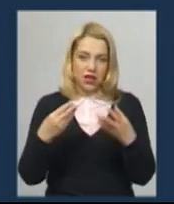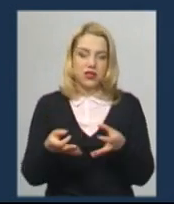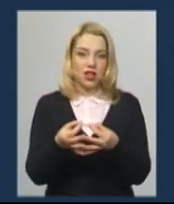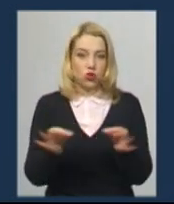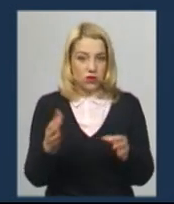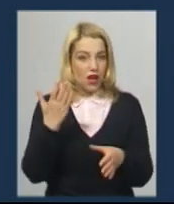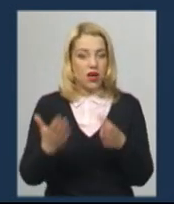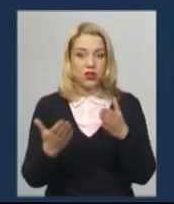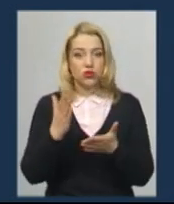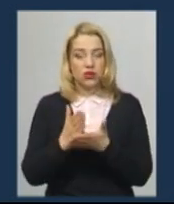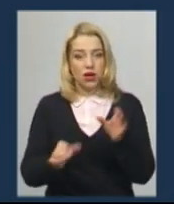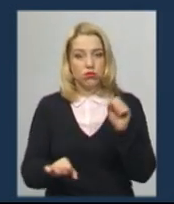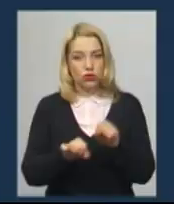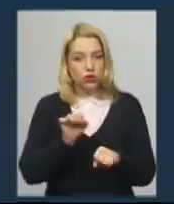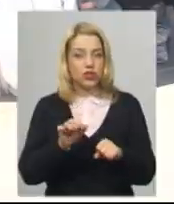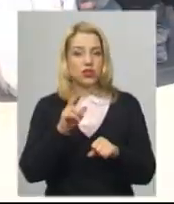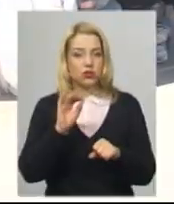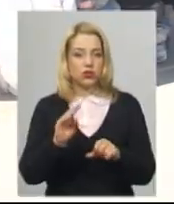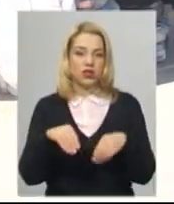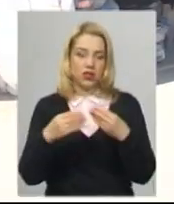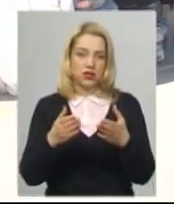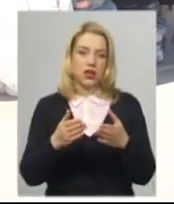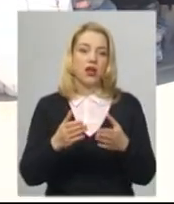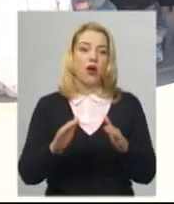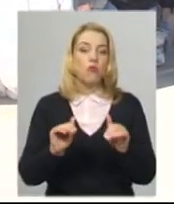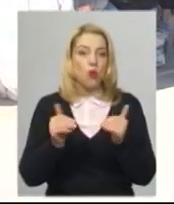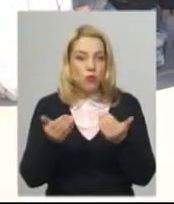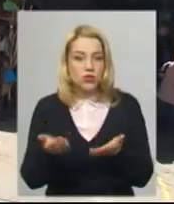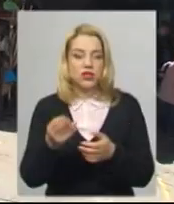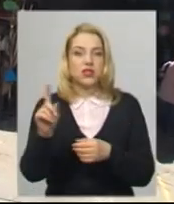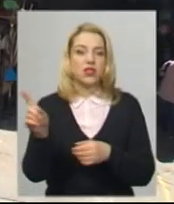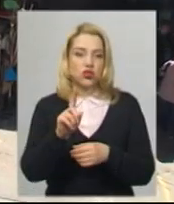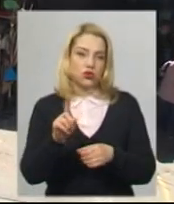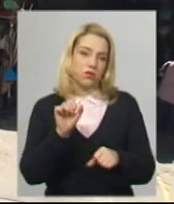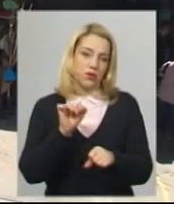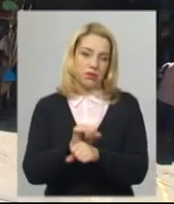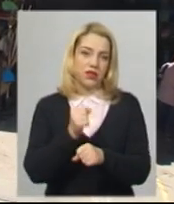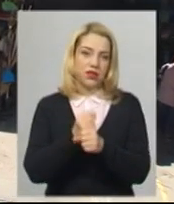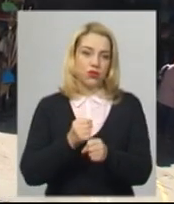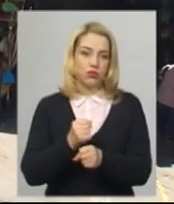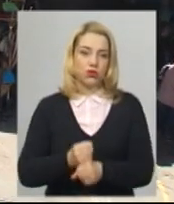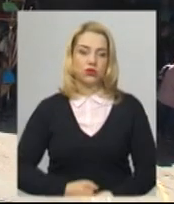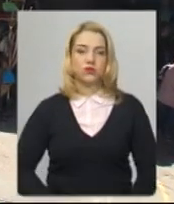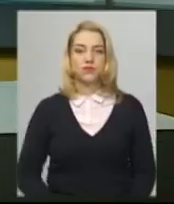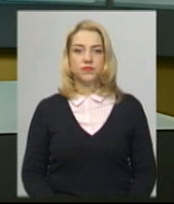дається пропозиція про припинення. Катерина Шевчук, Іван Мовчан, новини на Суспільному, Хмельницький.